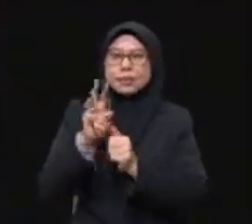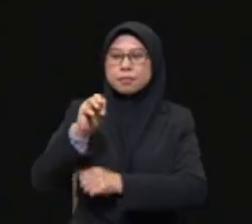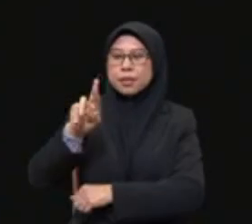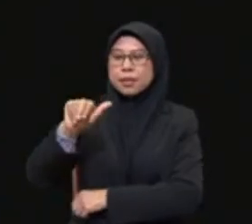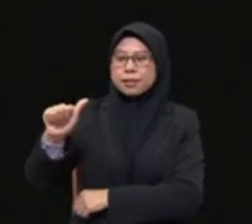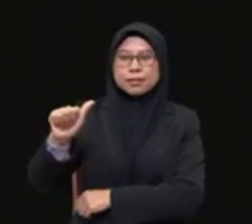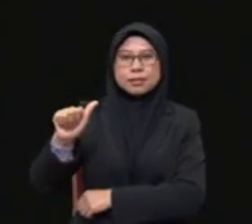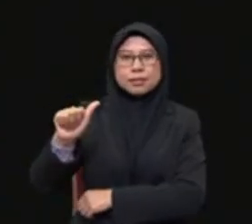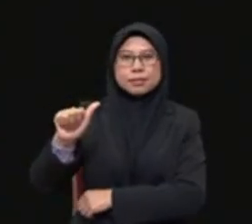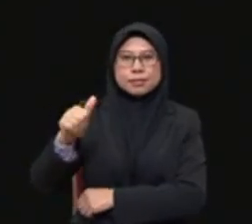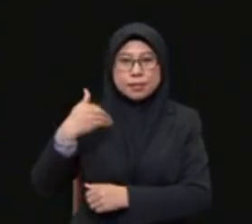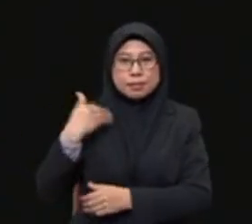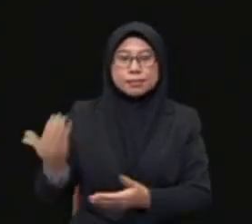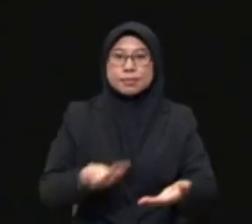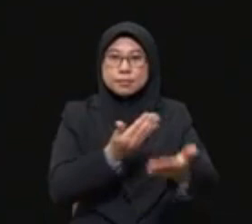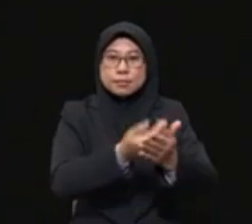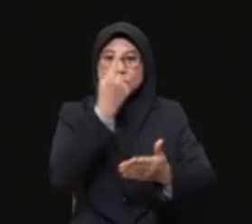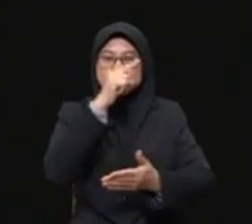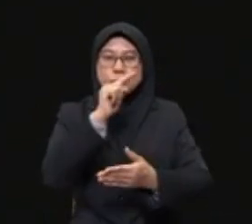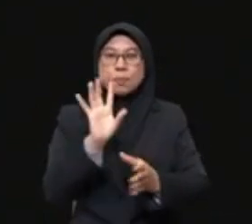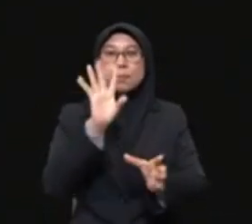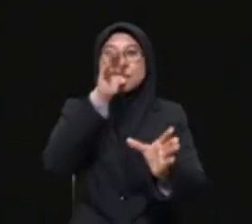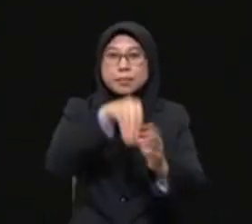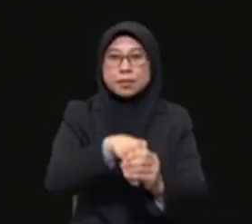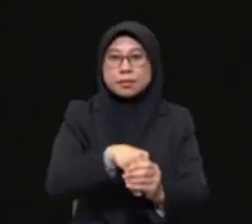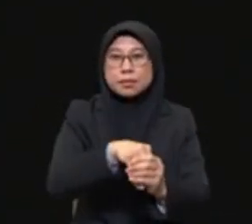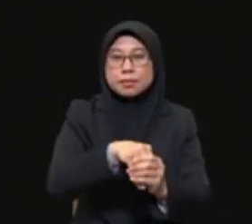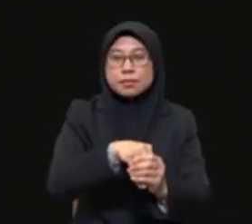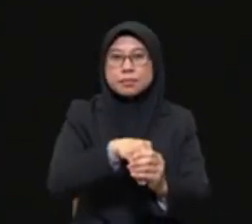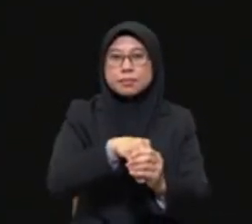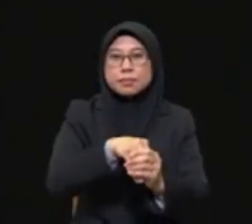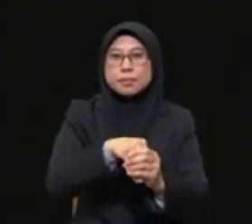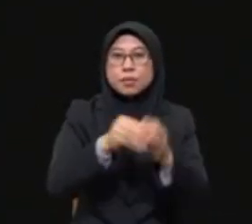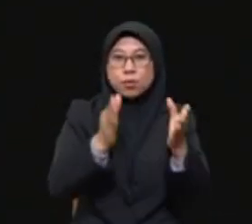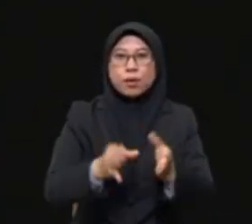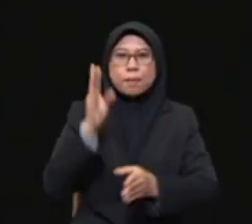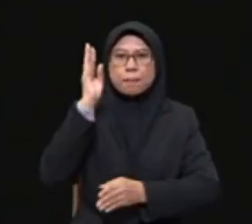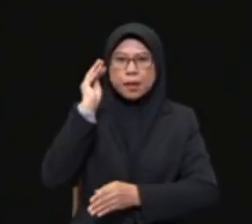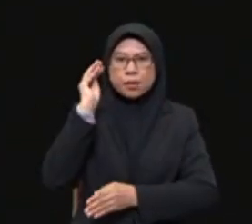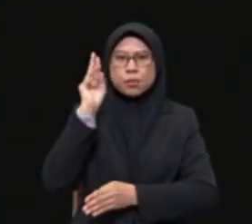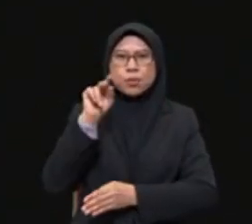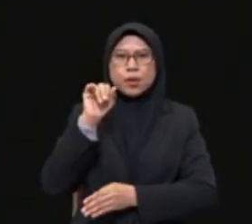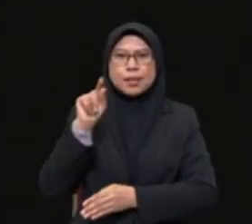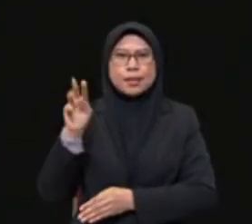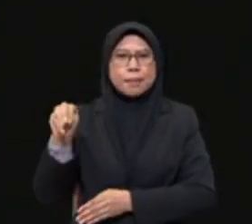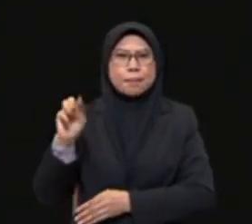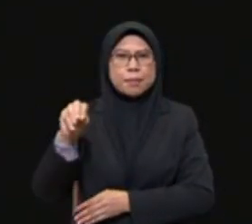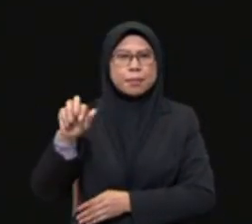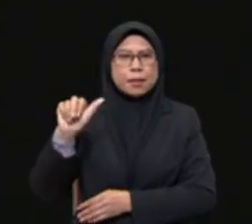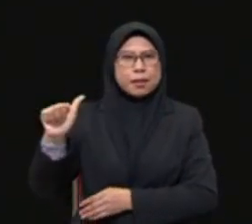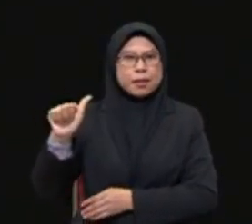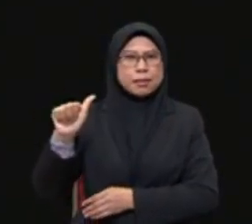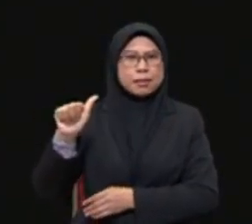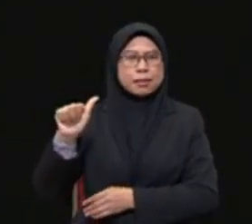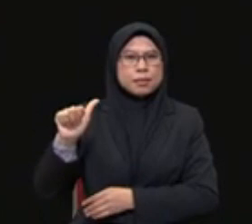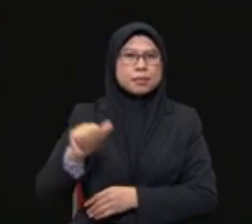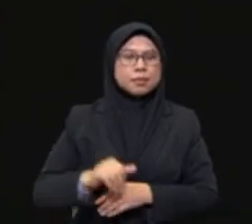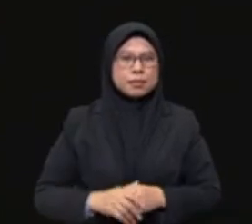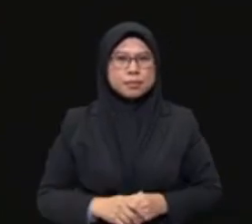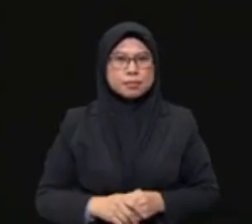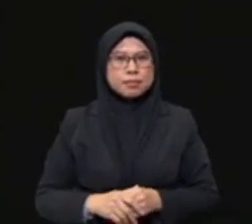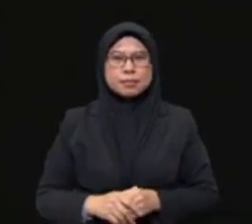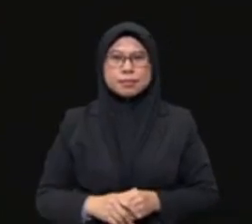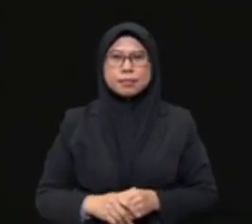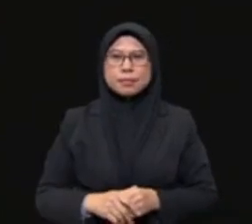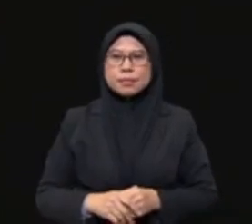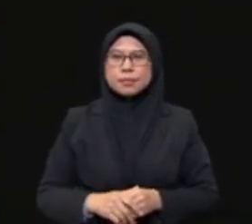tadi, ada cadangan untuk memasukkan selain pada orang Melayu ke dalam UiTM Mara. Apa pandangan Tapin? Setuju atau tidak